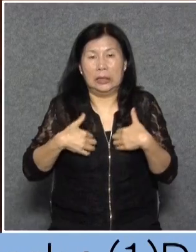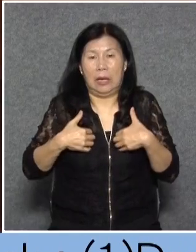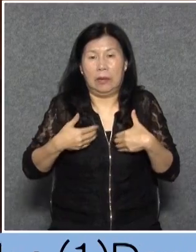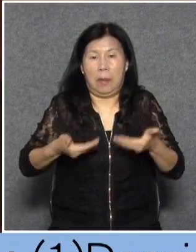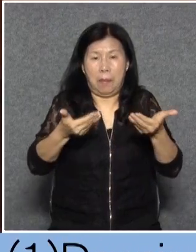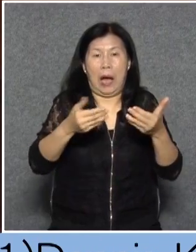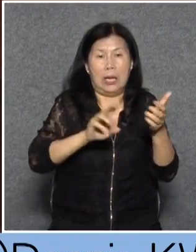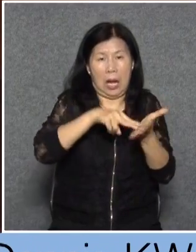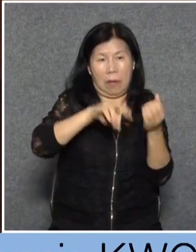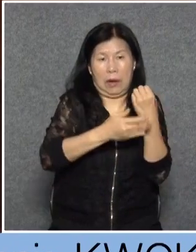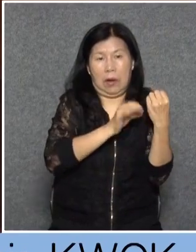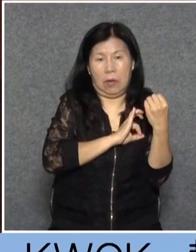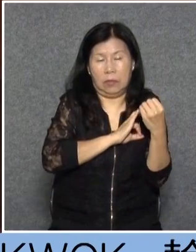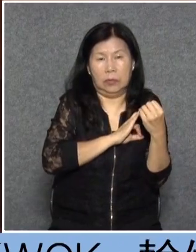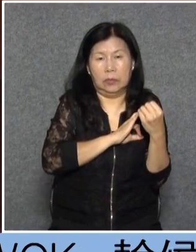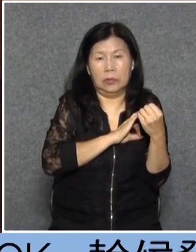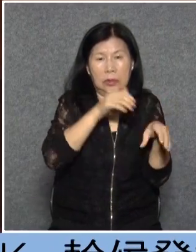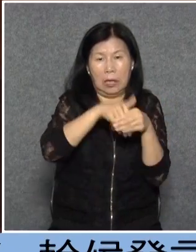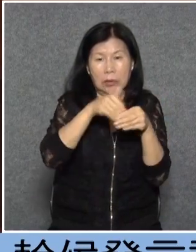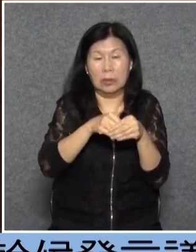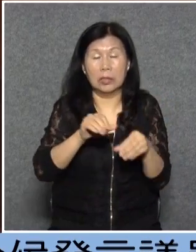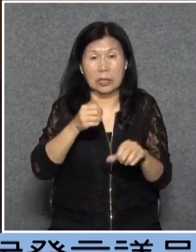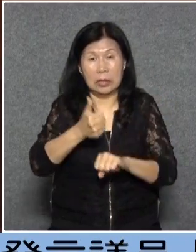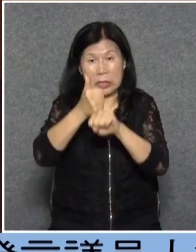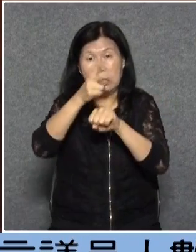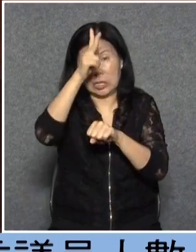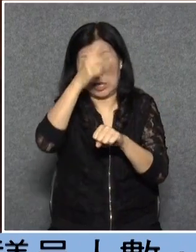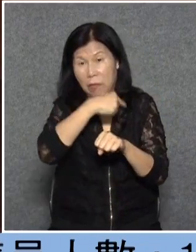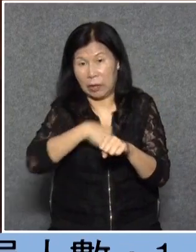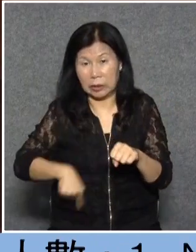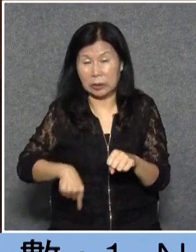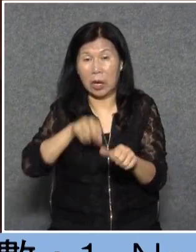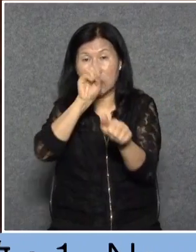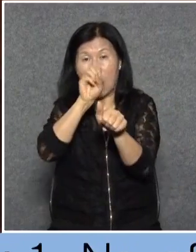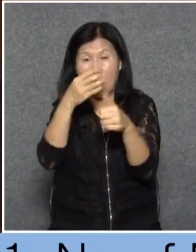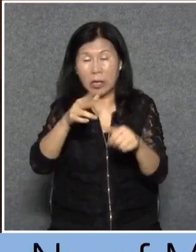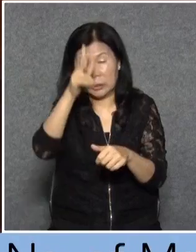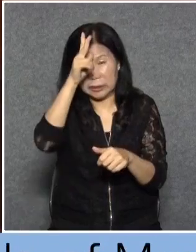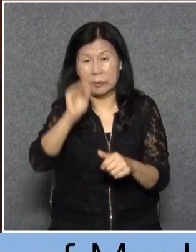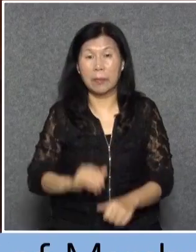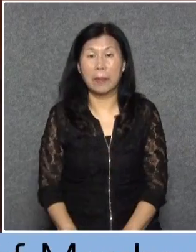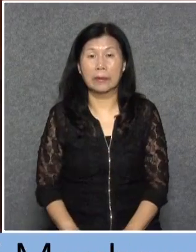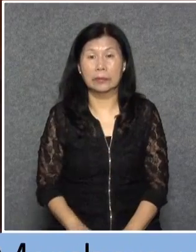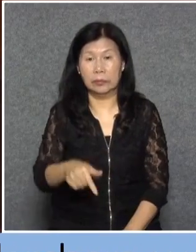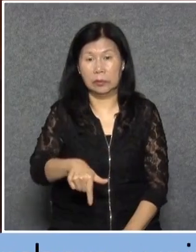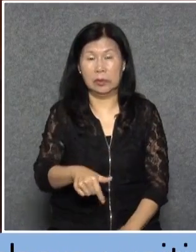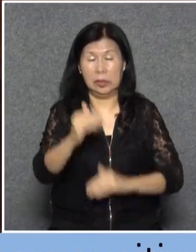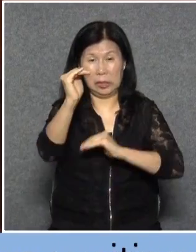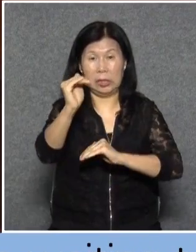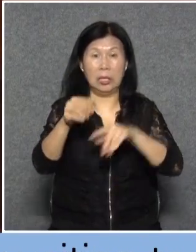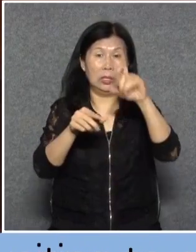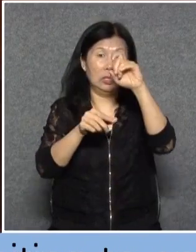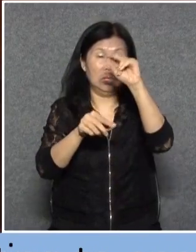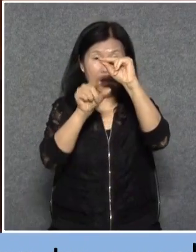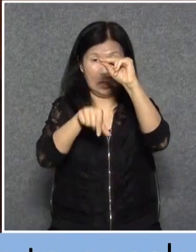會。嗱，我記得甚至有啲建制派議員咧就提政府咧唔應該喺嗰、那個即係本屆會期嘅